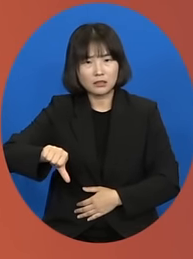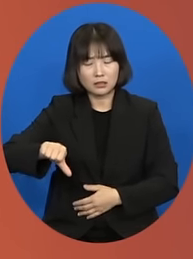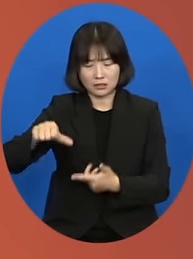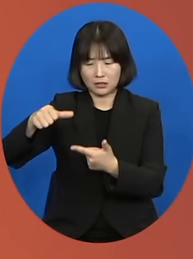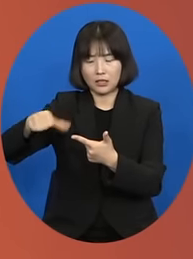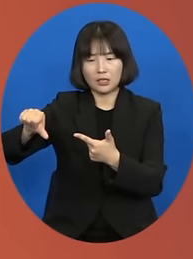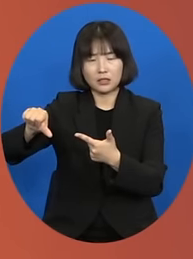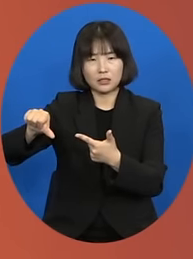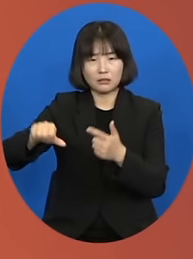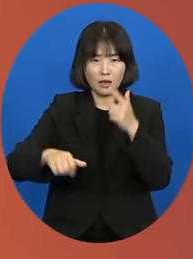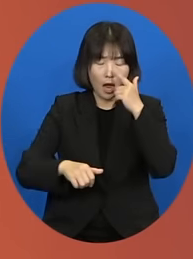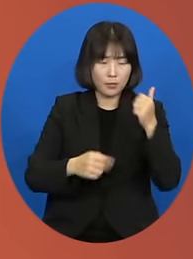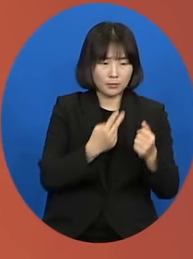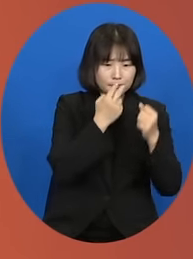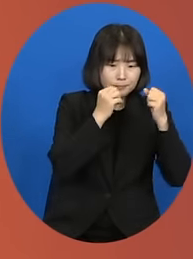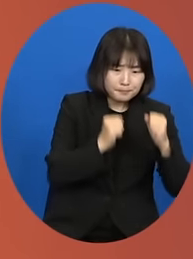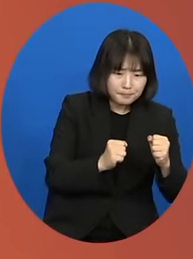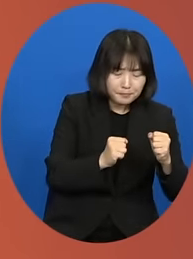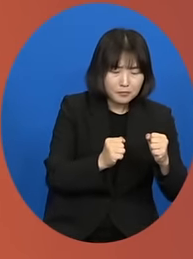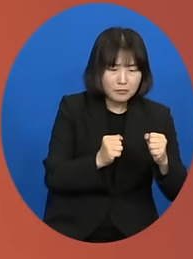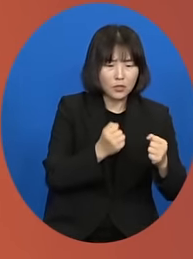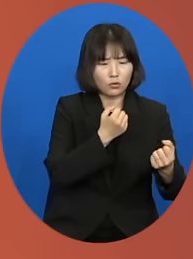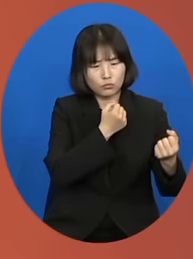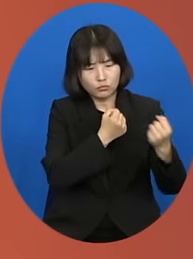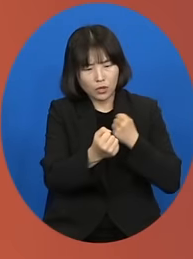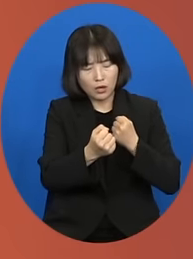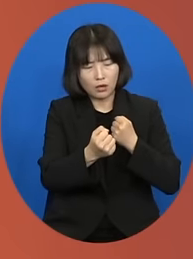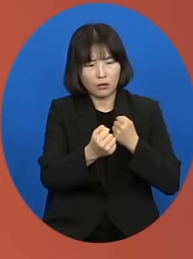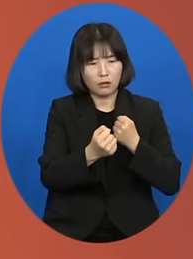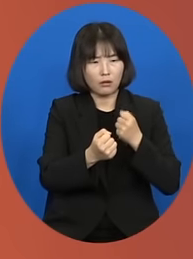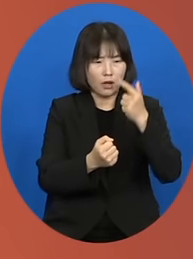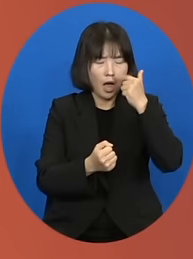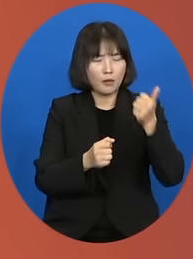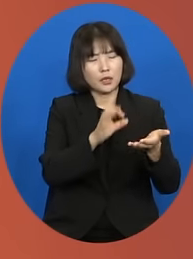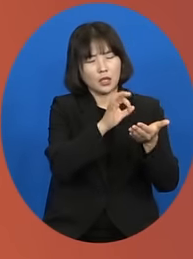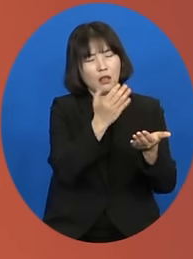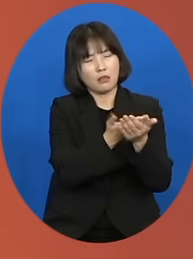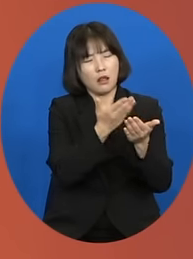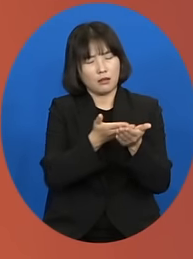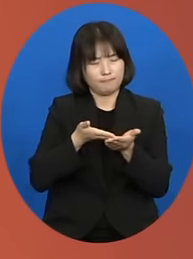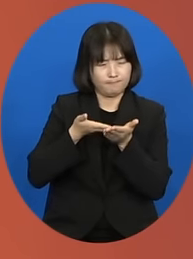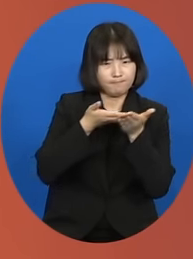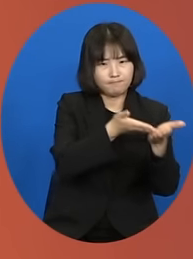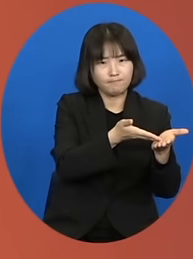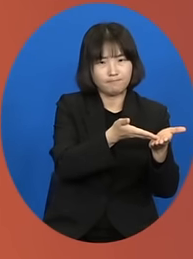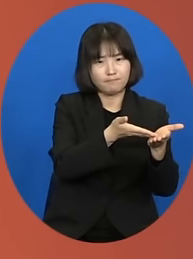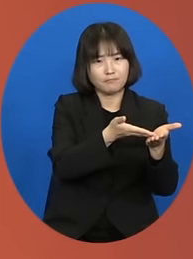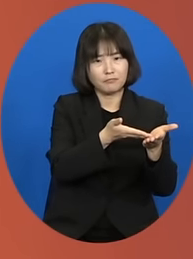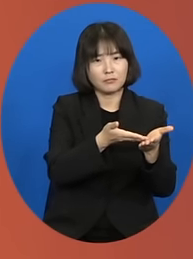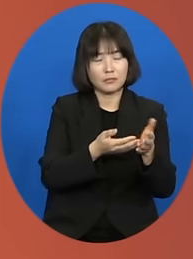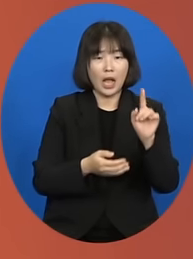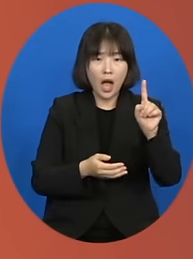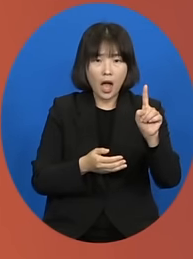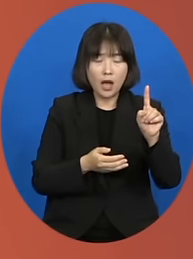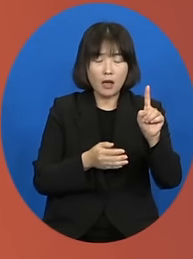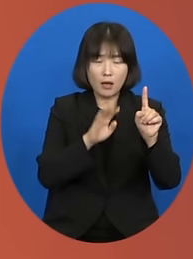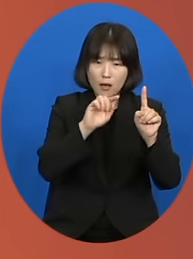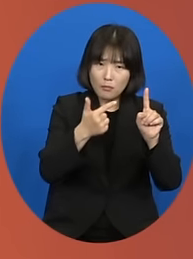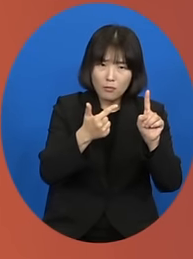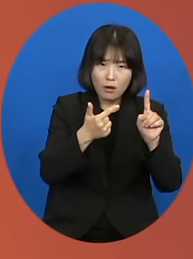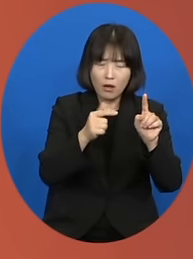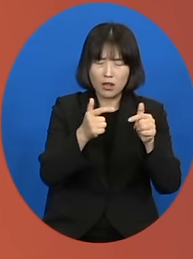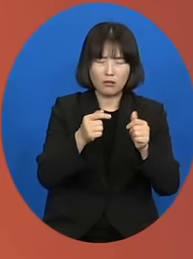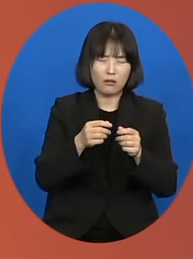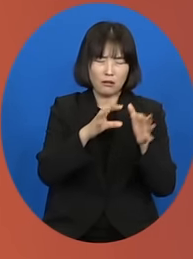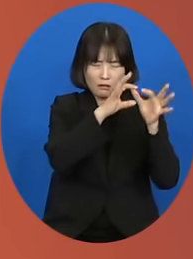살아계시는데도 불구하고 아버지에게 재산을 요구하고 있습니다. 한 번 요구했을까요? 아마 저는 생각하기로는 아마